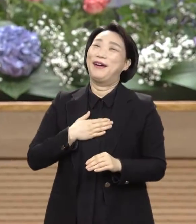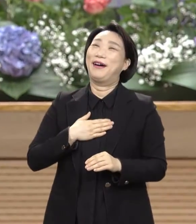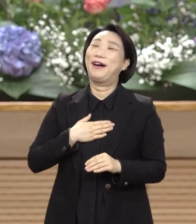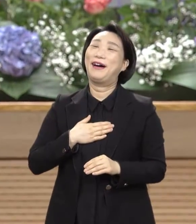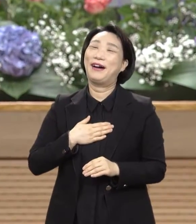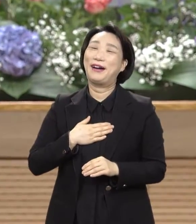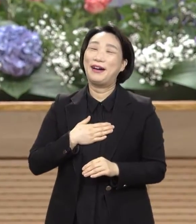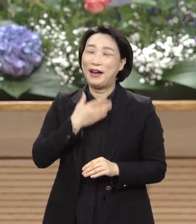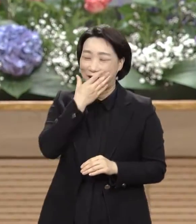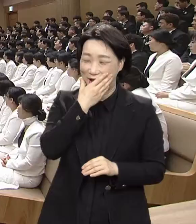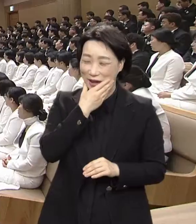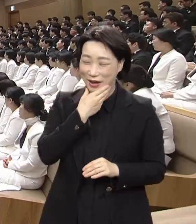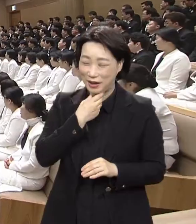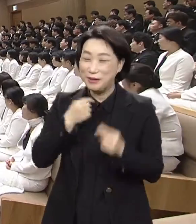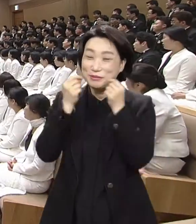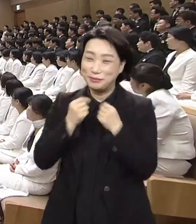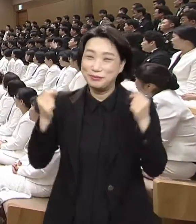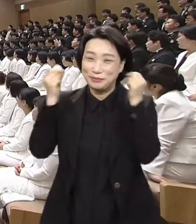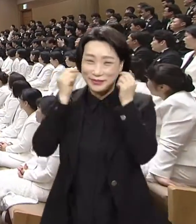행복한 사람들이지.